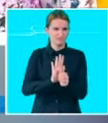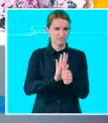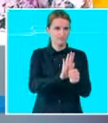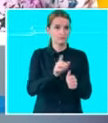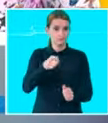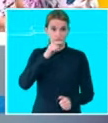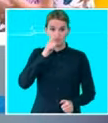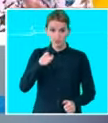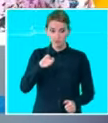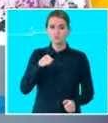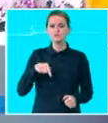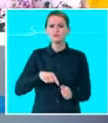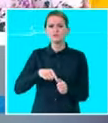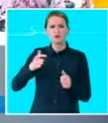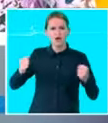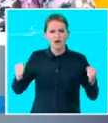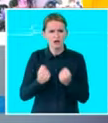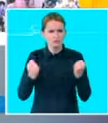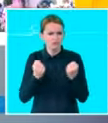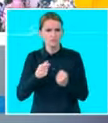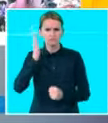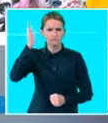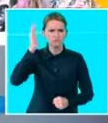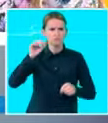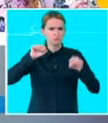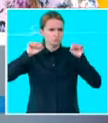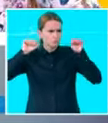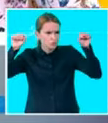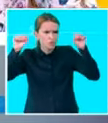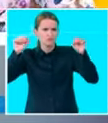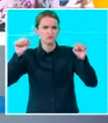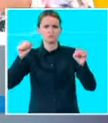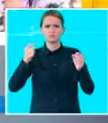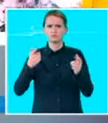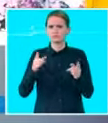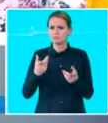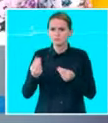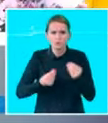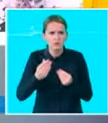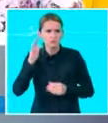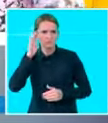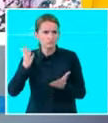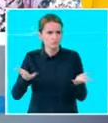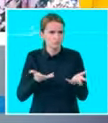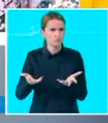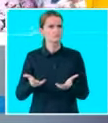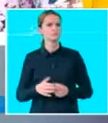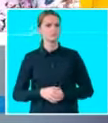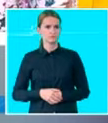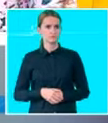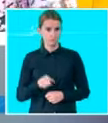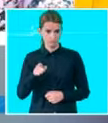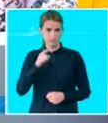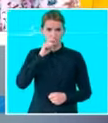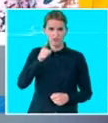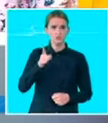да протестираш, можеш да избираш и можеш наистина реално да работиш от позицията, която си такава каквато е, за всички. Това е смисъла, като